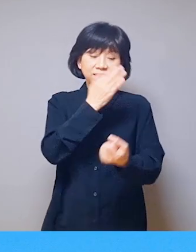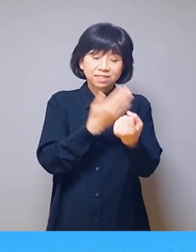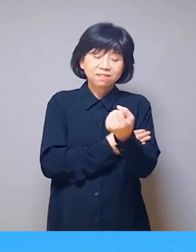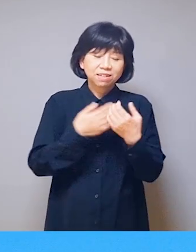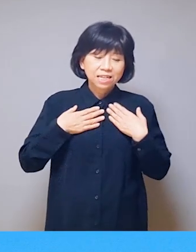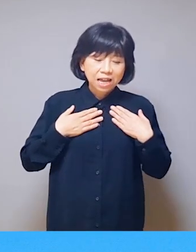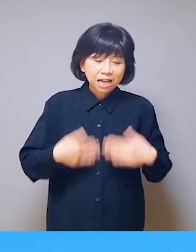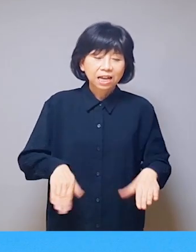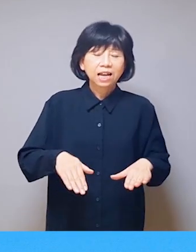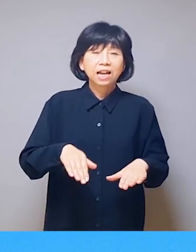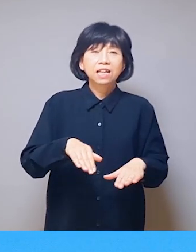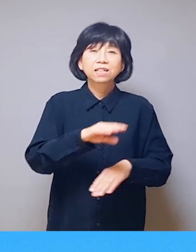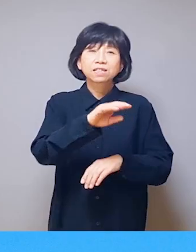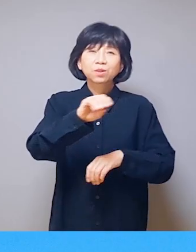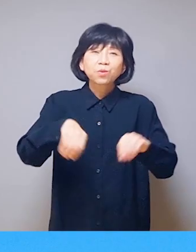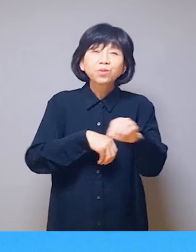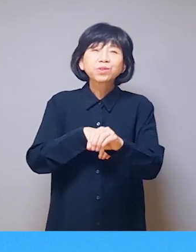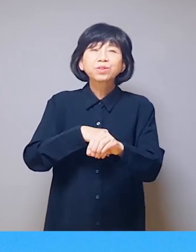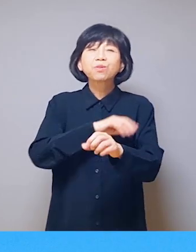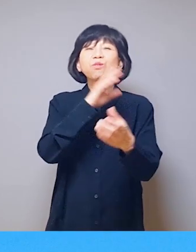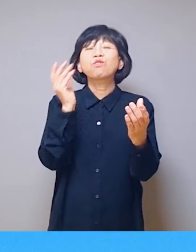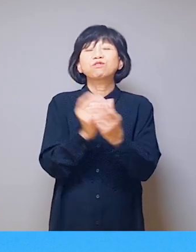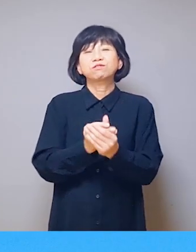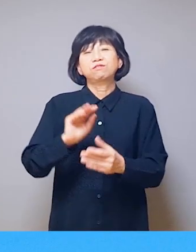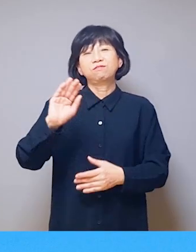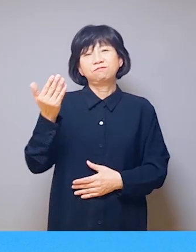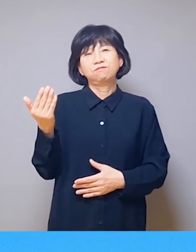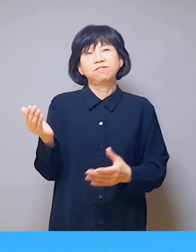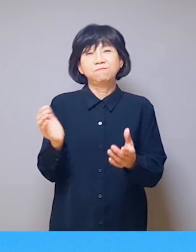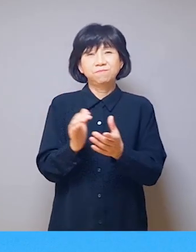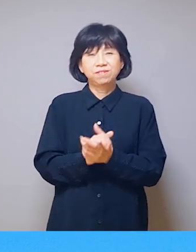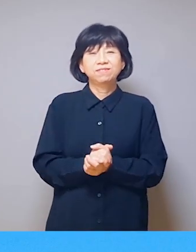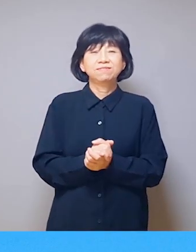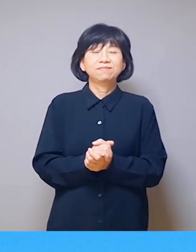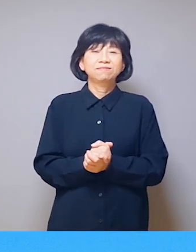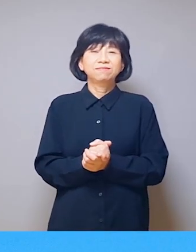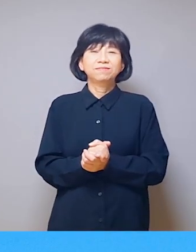데서 온전하여짐이라. 아멘. 우리 노란 부분만 봤어요.